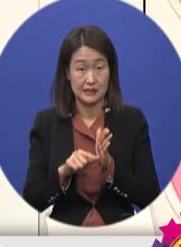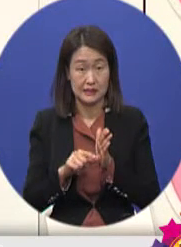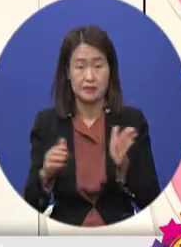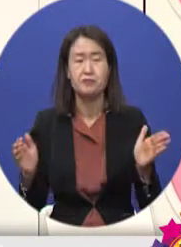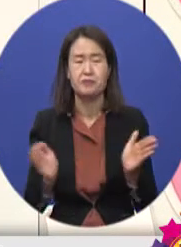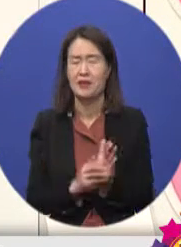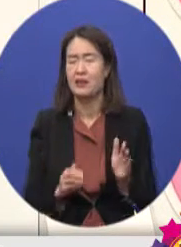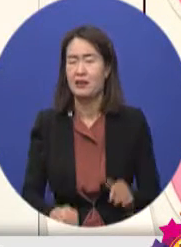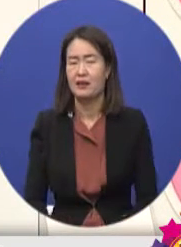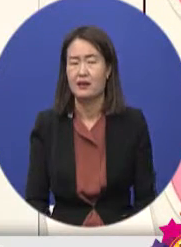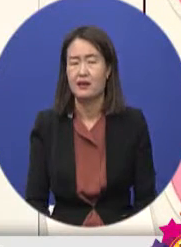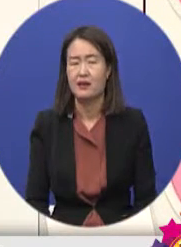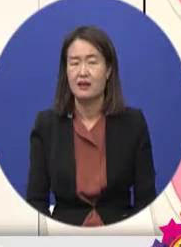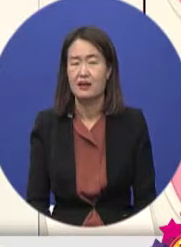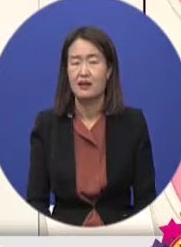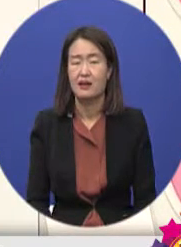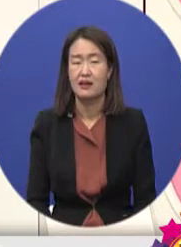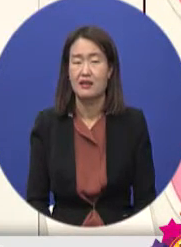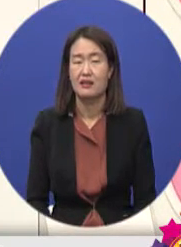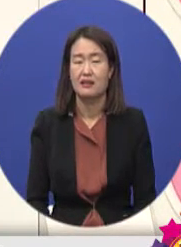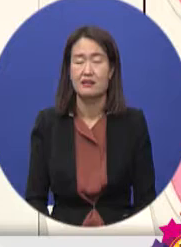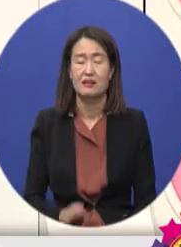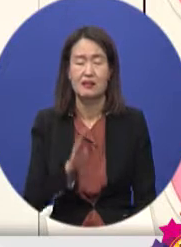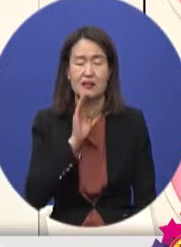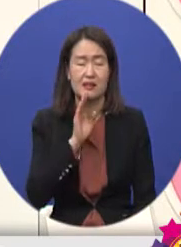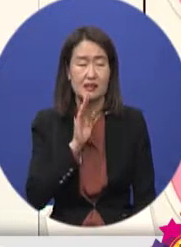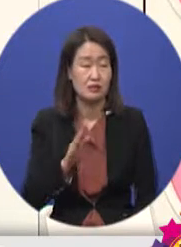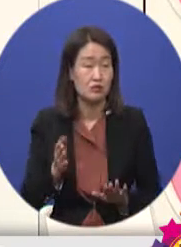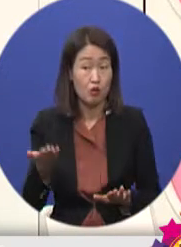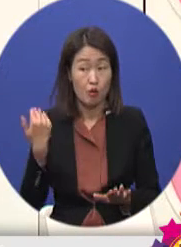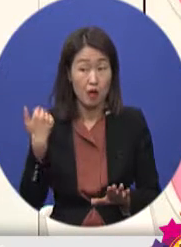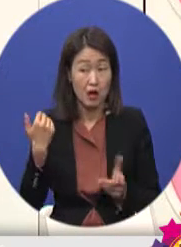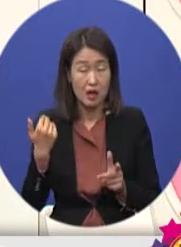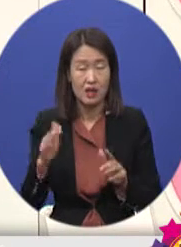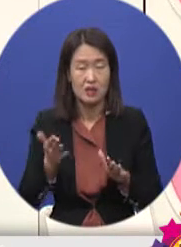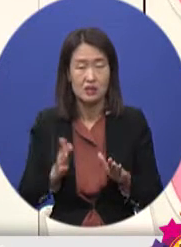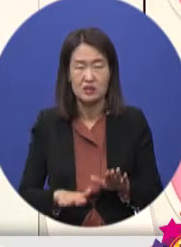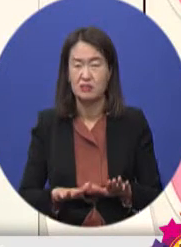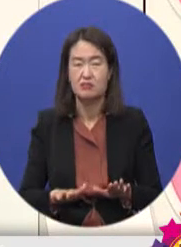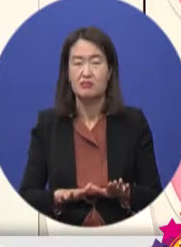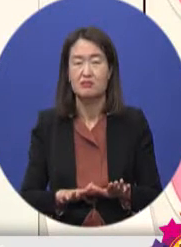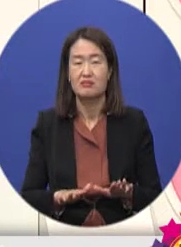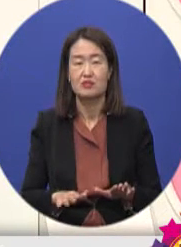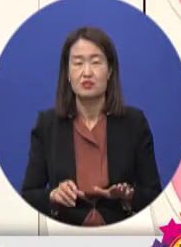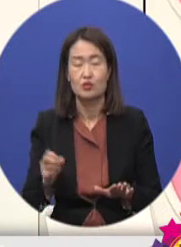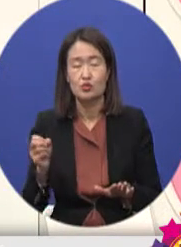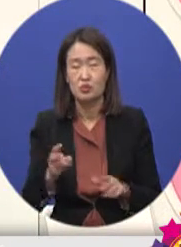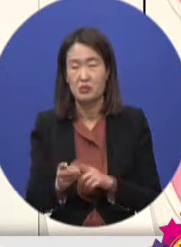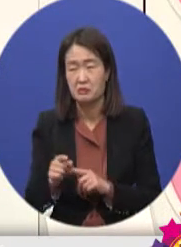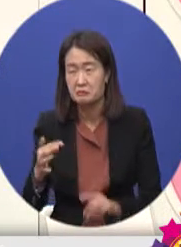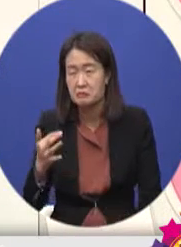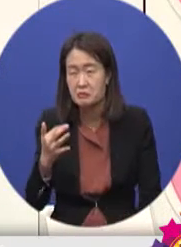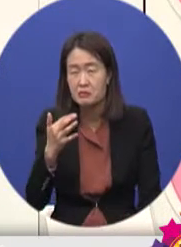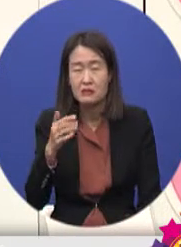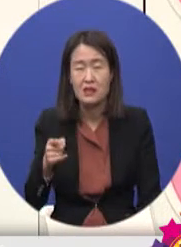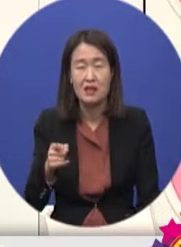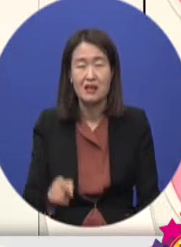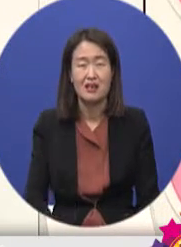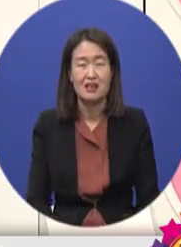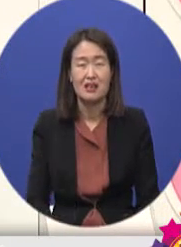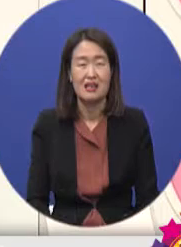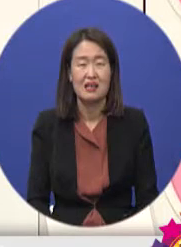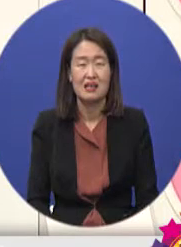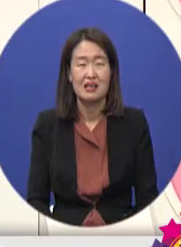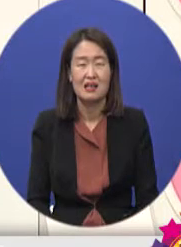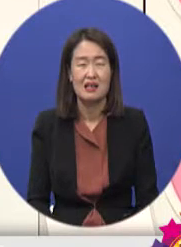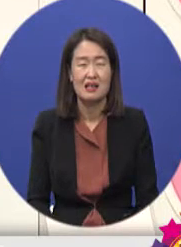지났어. 초시기에는 그렇죠? 예 안 그런데 지금은 생거 조르려면 진이 저기서 냄비에서 이만큼까지